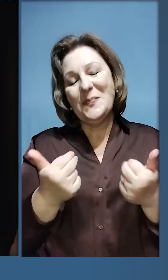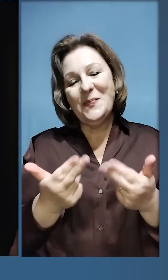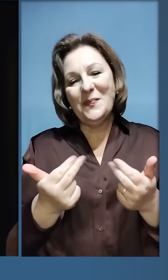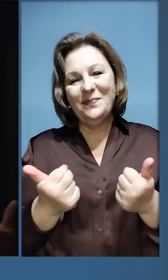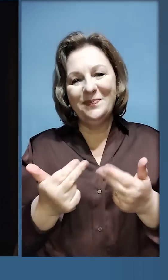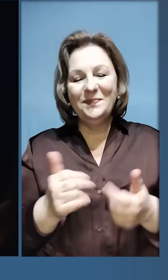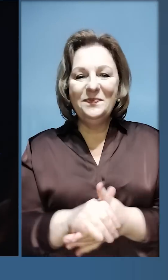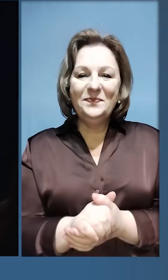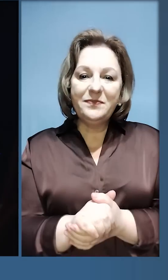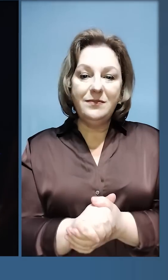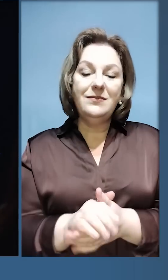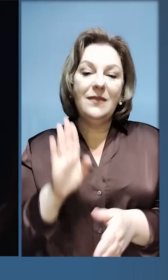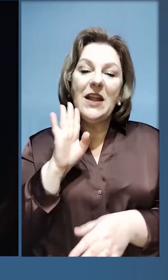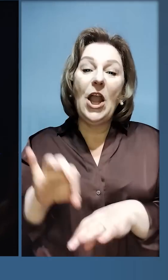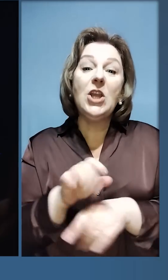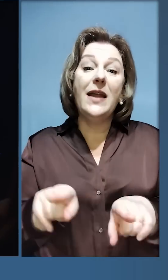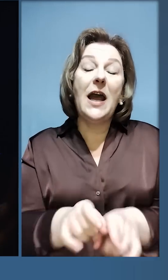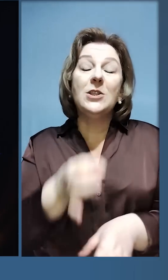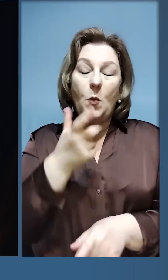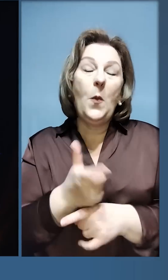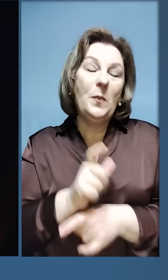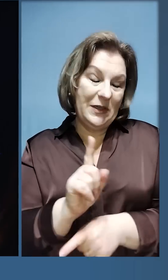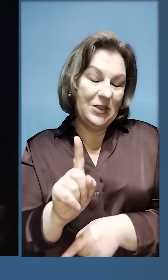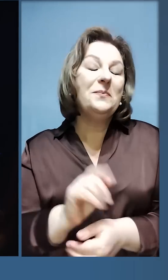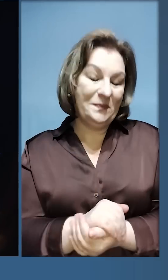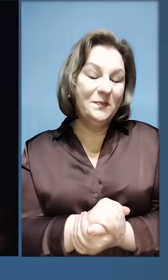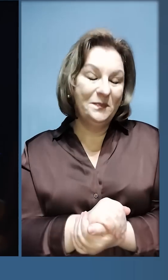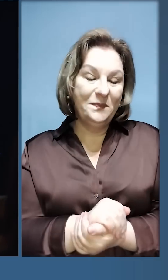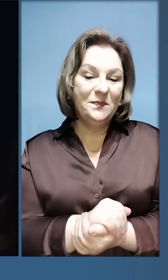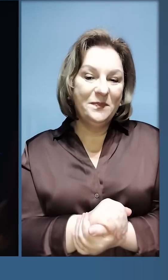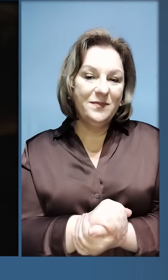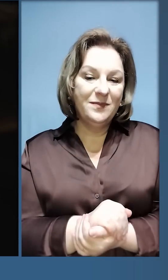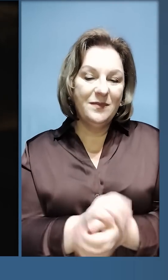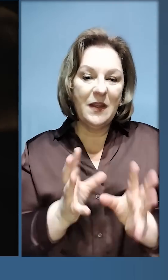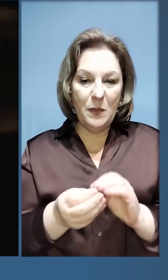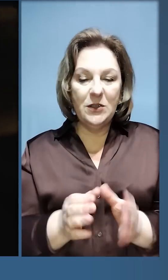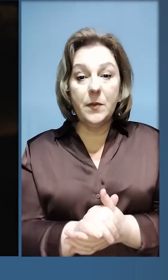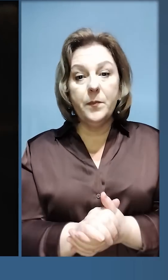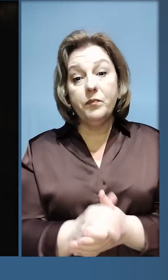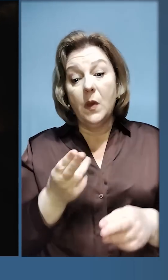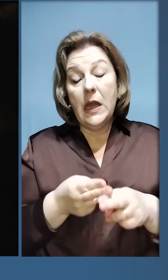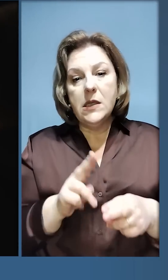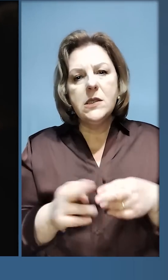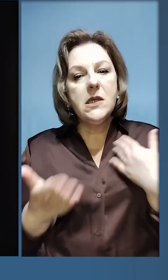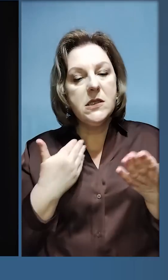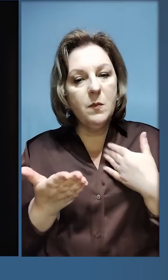з дітьми. Так? Я думаю, їй так сподобається більше все ж таки. І це спілкування